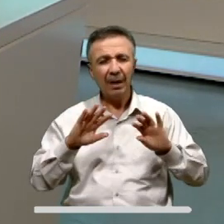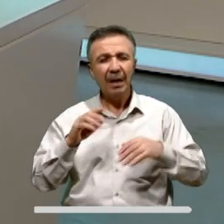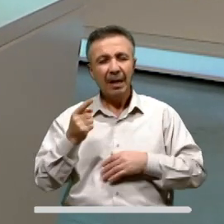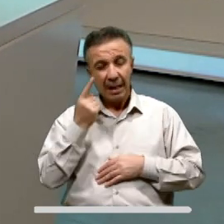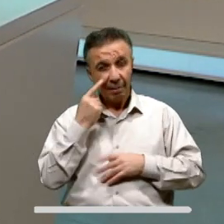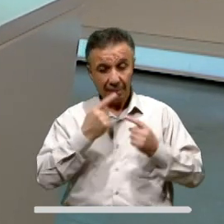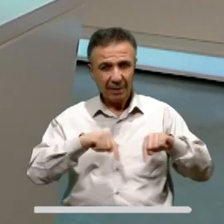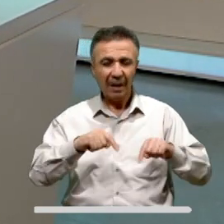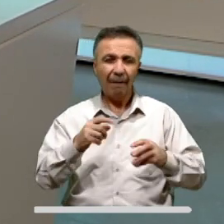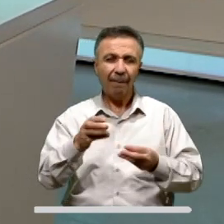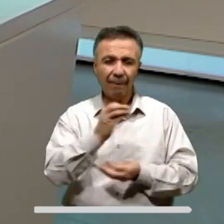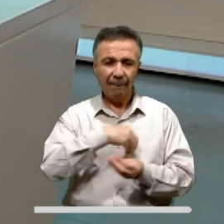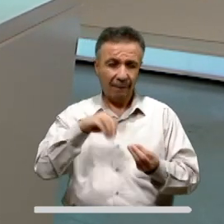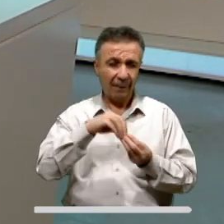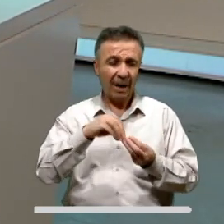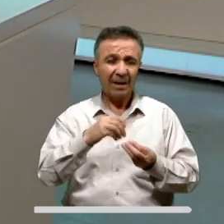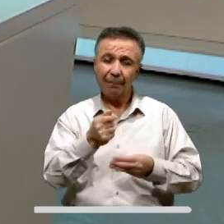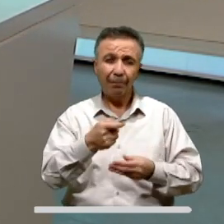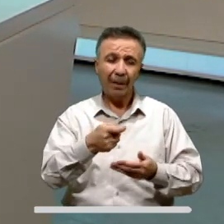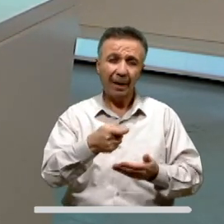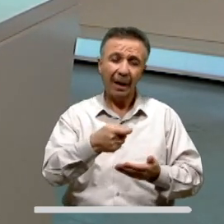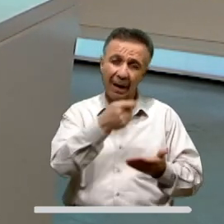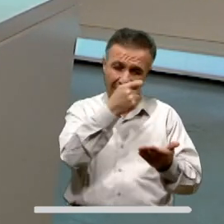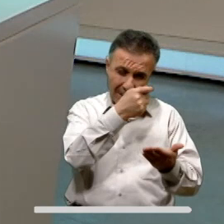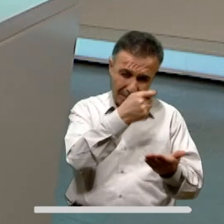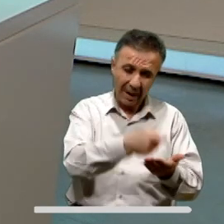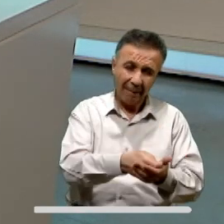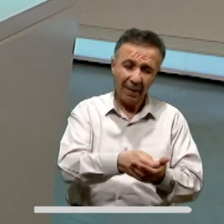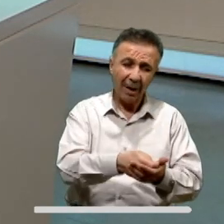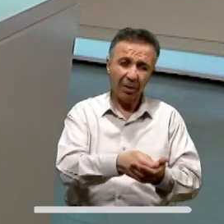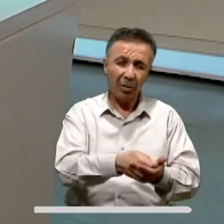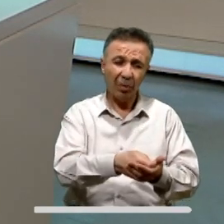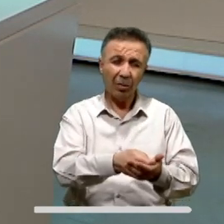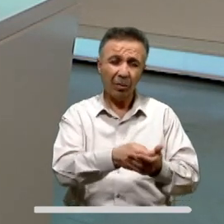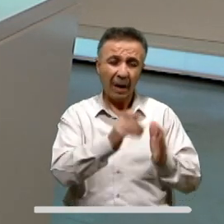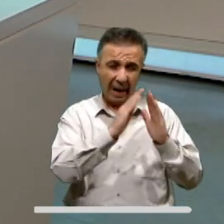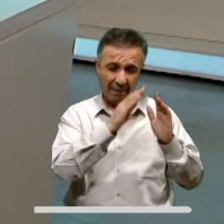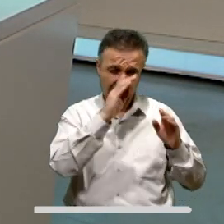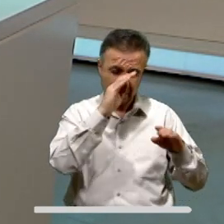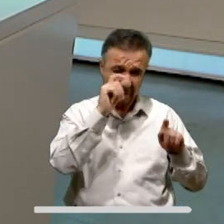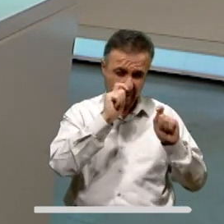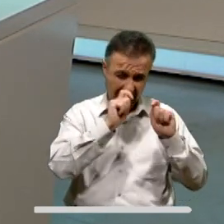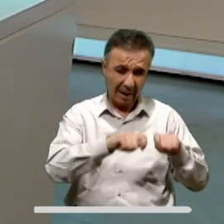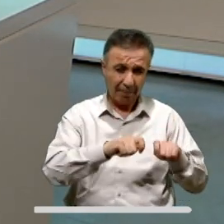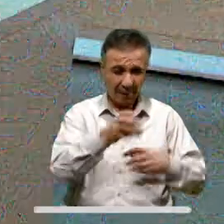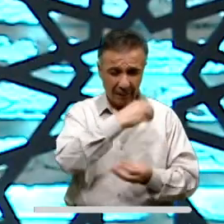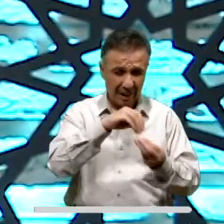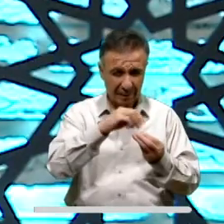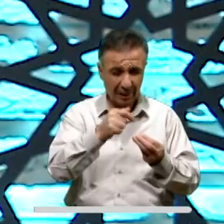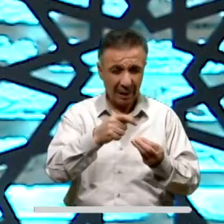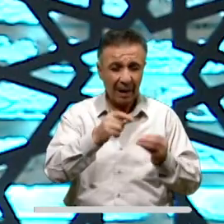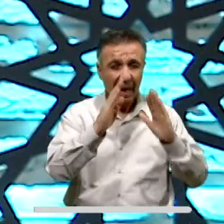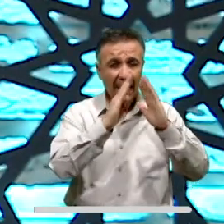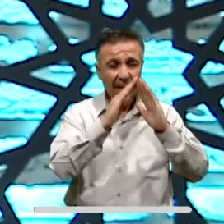para veriyor. Yani yaptırmak için. Bu faizli parayı alıp da yaptırmamız caiz midir, değil midir? Evet.